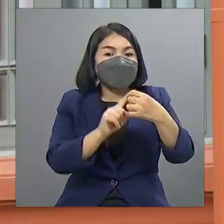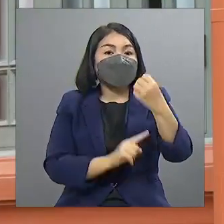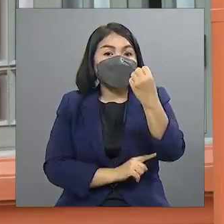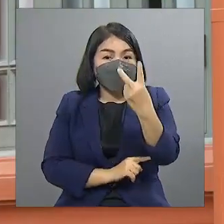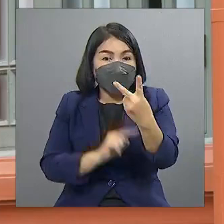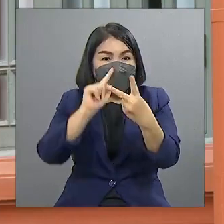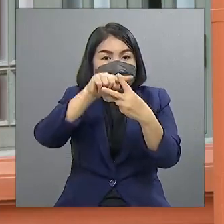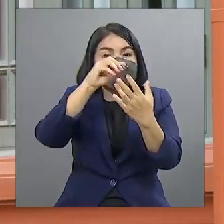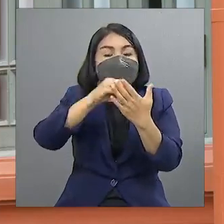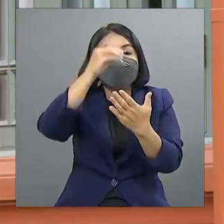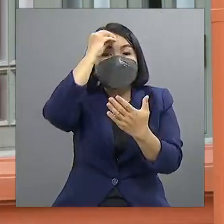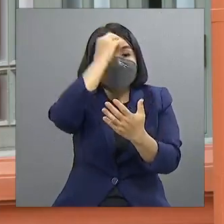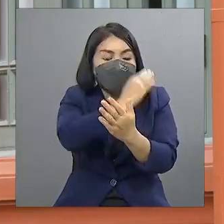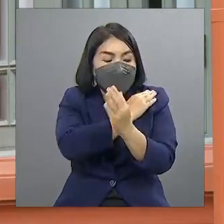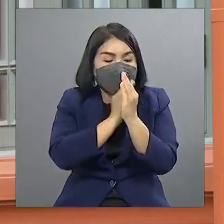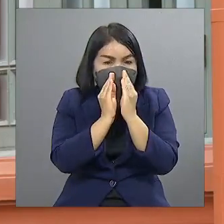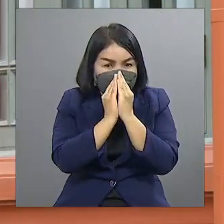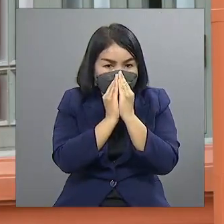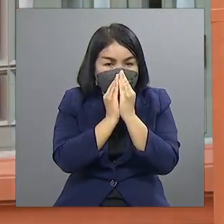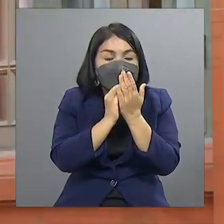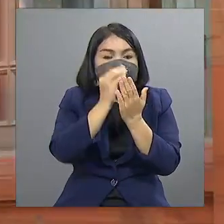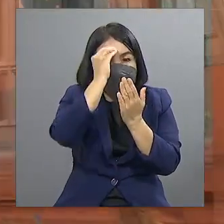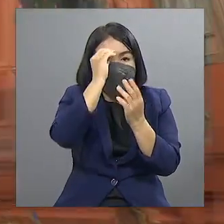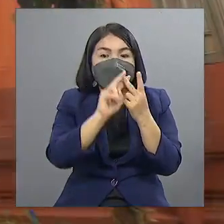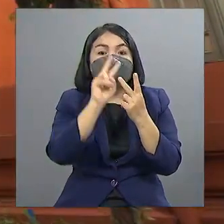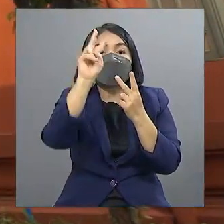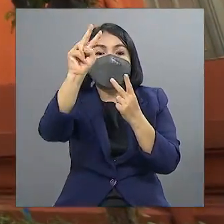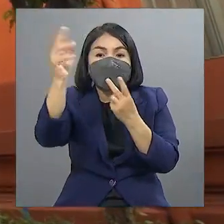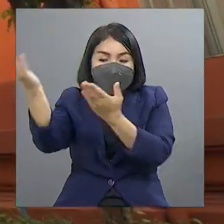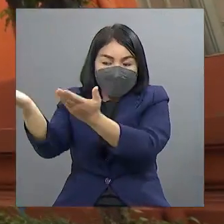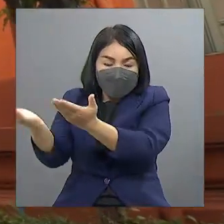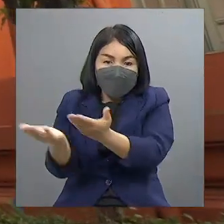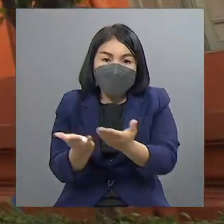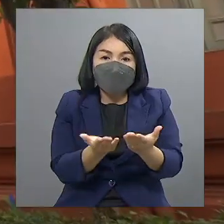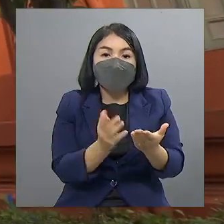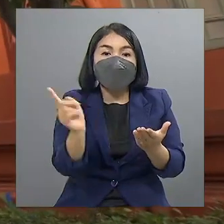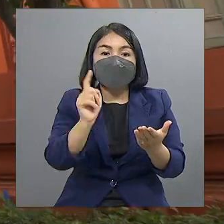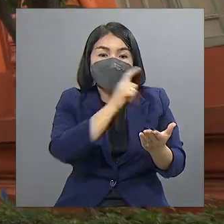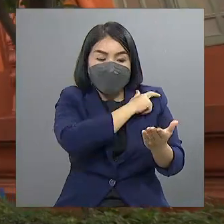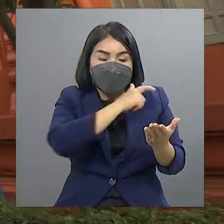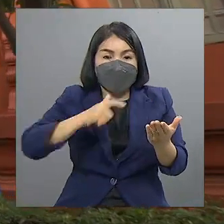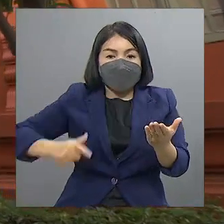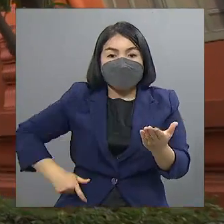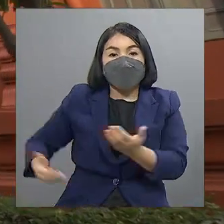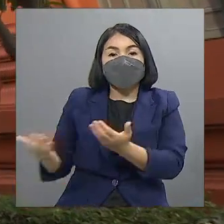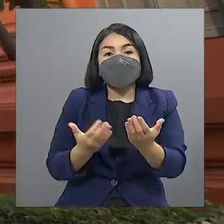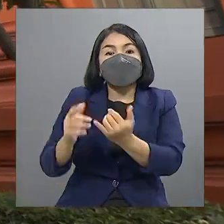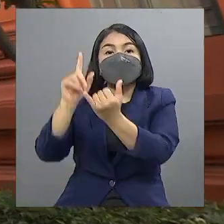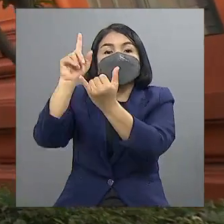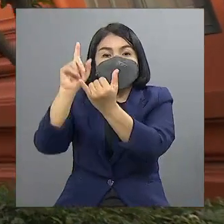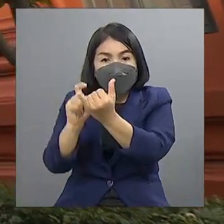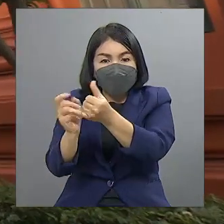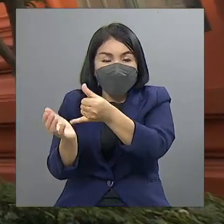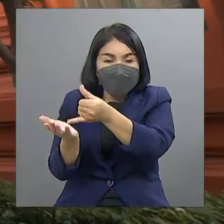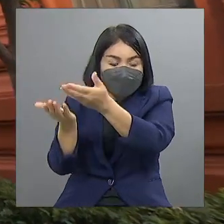ระสงฆ์ฝ่ายมหานิกายและเพื่อเป็นที่อัญเชิญพระบรมศพสมเด็จพระบรมโอษาธิราชเจ้าฟ้ามหาวชิรุณหิตสยามม